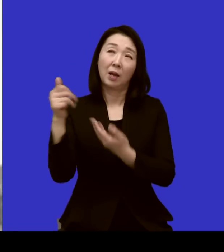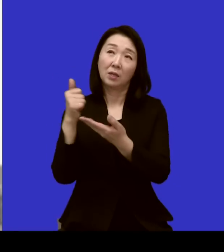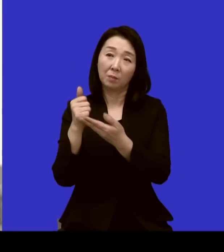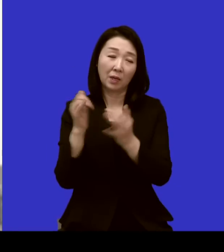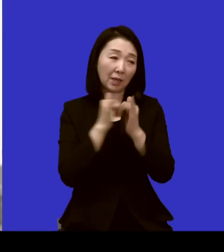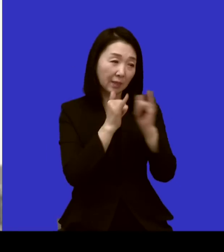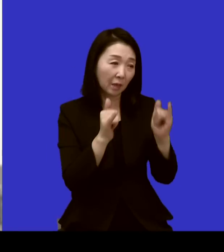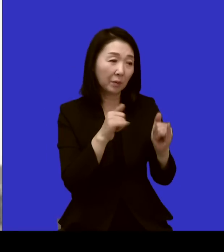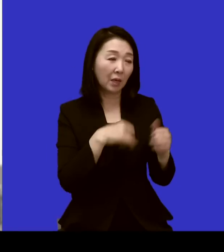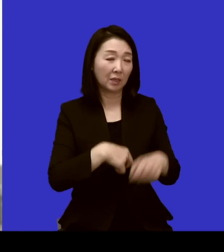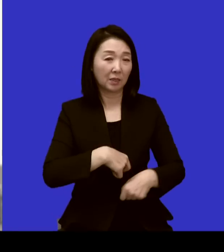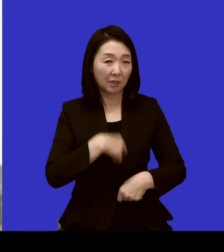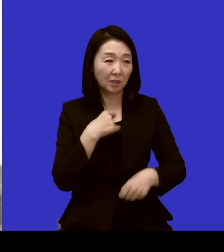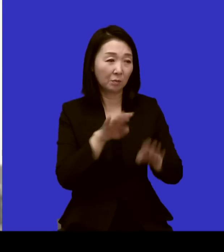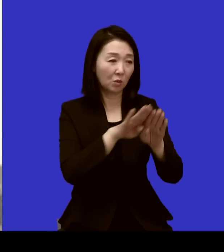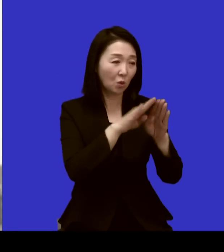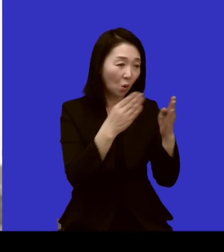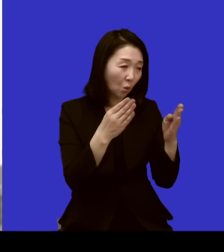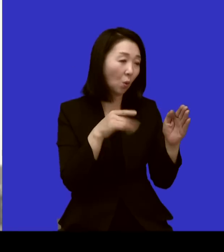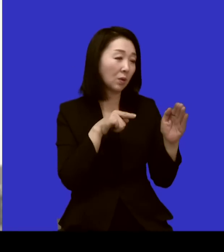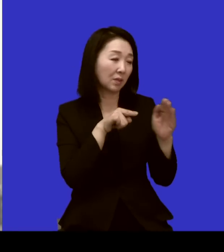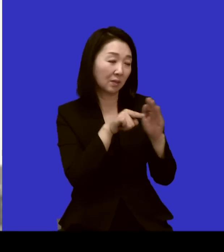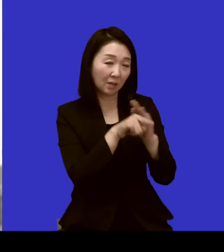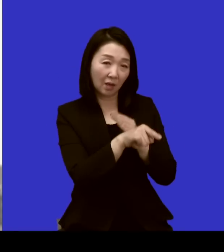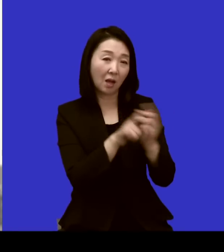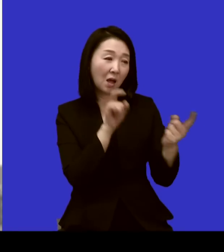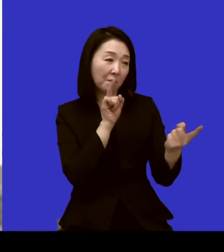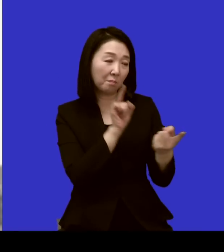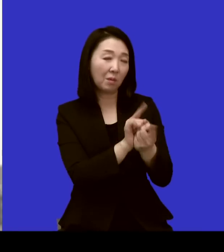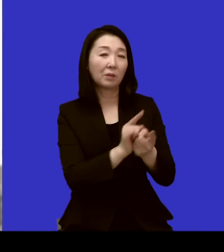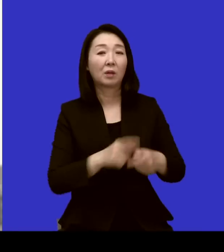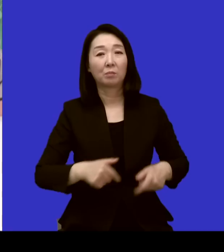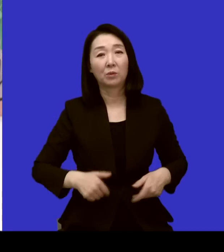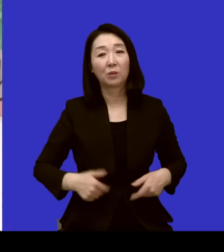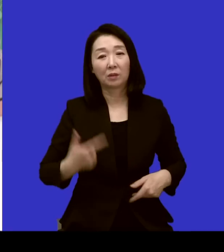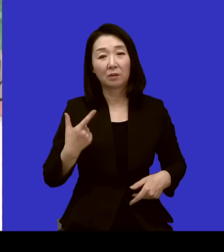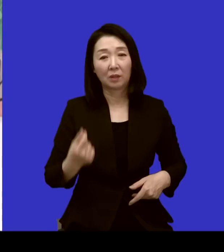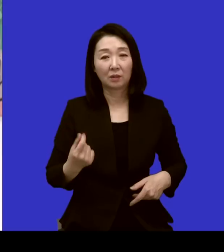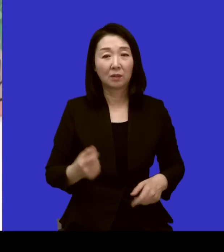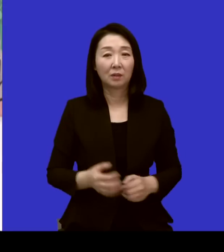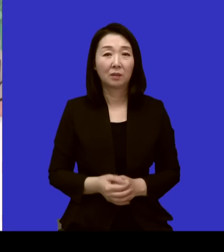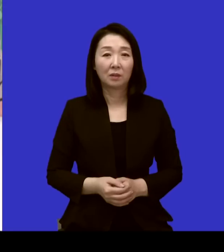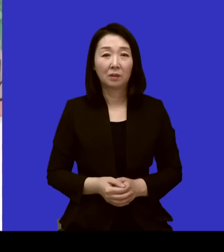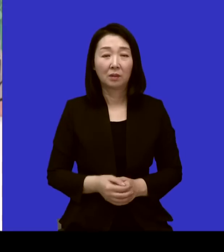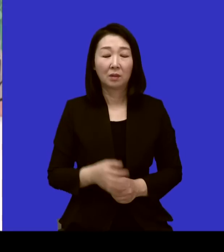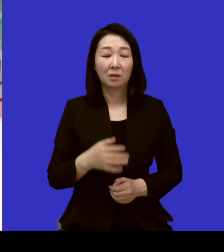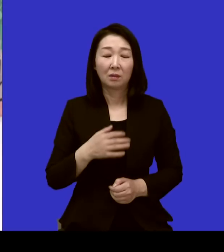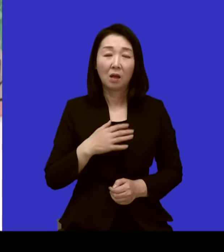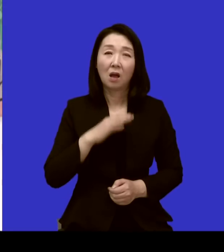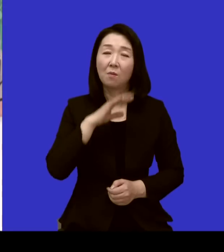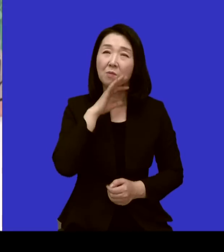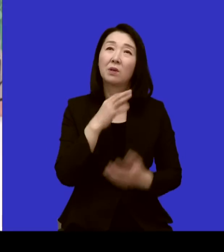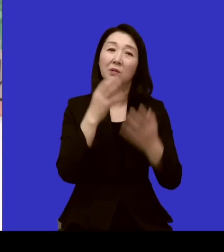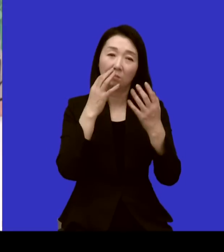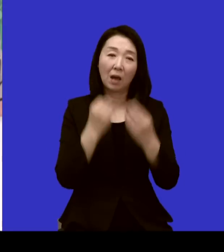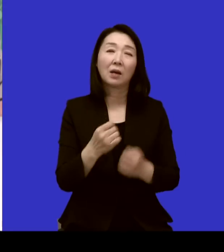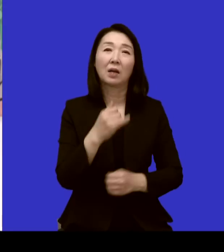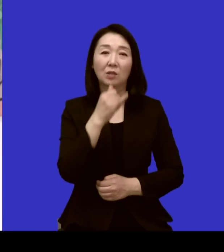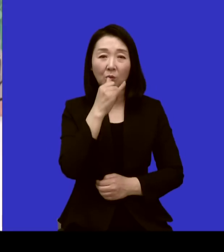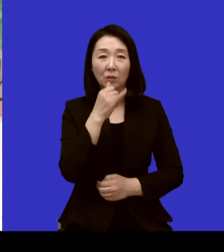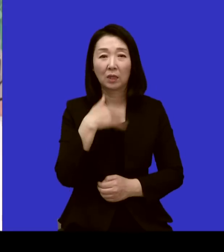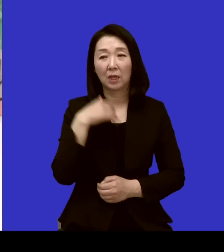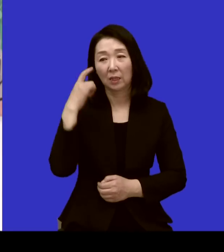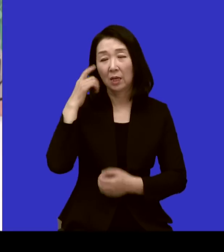사람들에게 그 진심을 열고 다가가는 게 정말 필요하겠구나. 제가 너무 투정을 부렸구나. 내가 생각하고